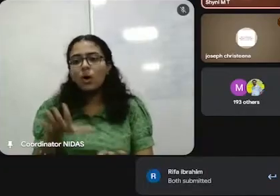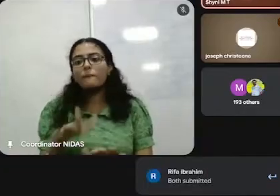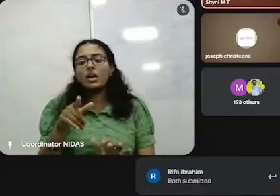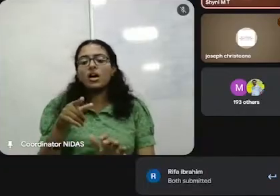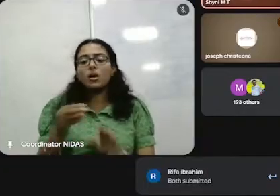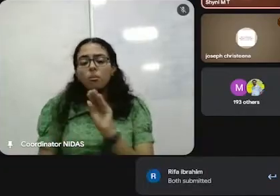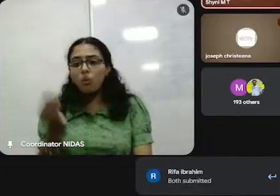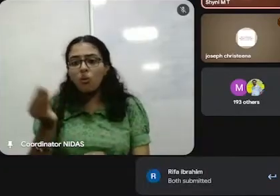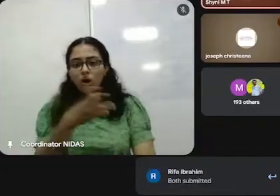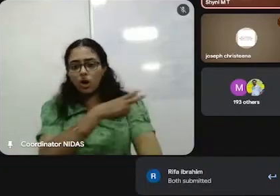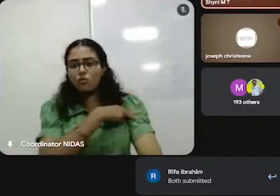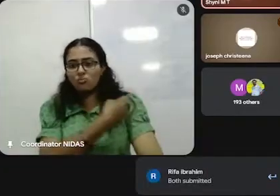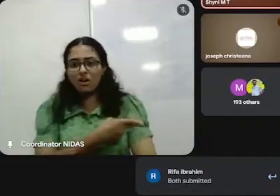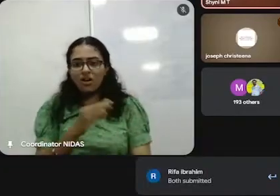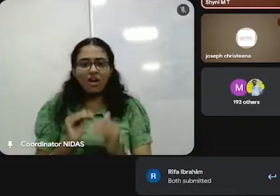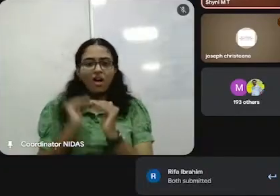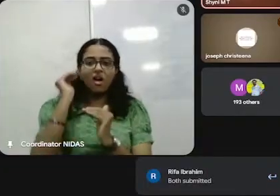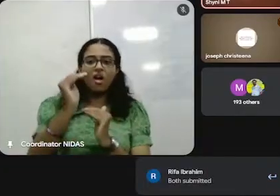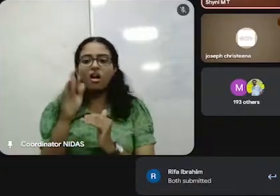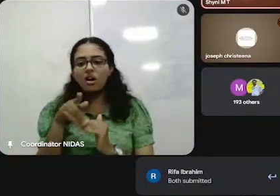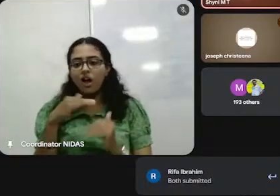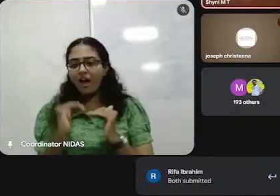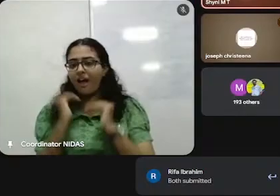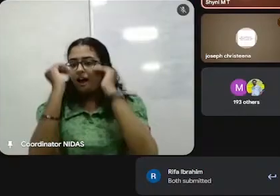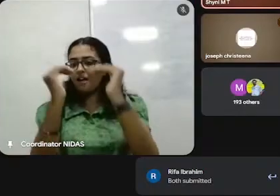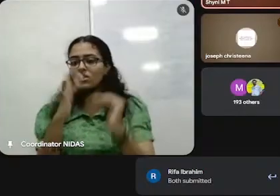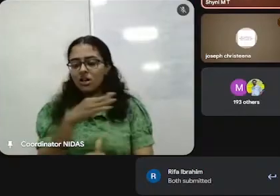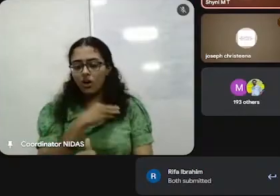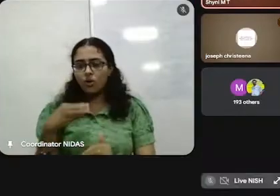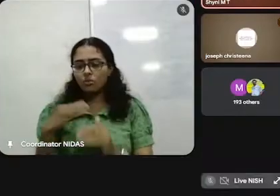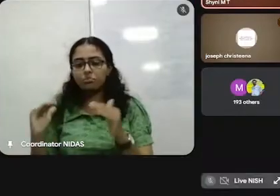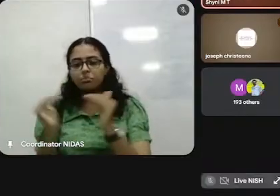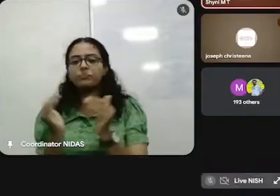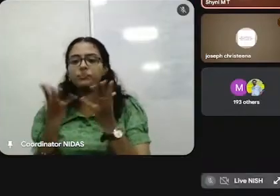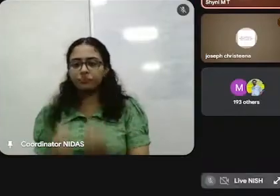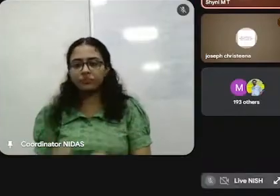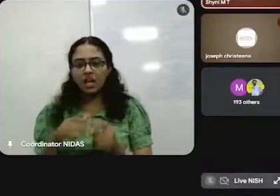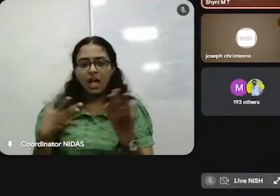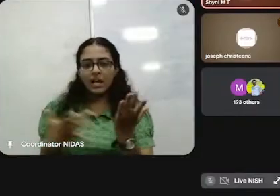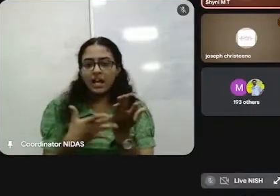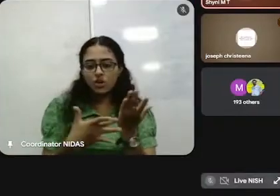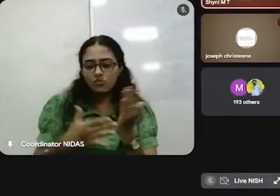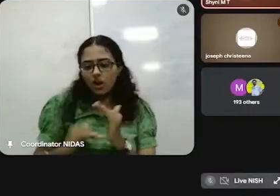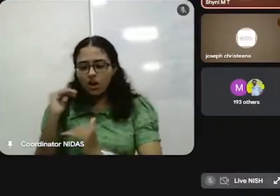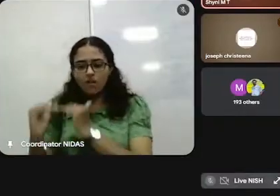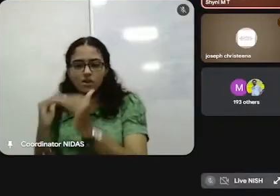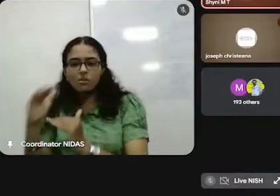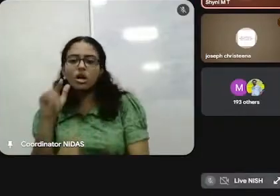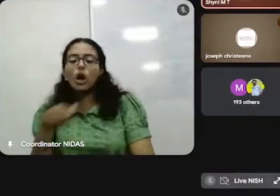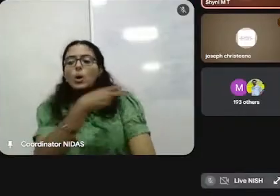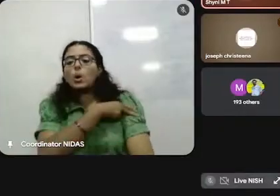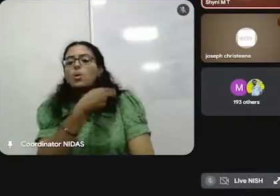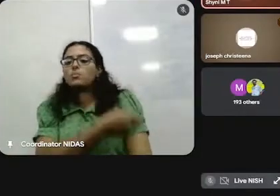ഫെസിലിറ്റീസ് ഉള്ള ഹോസ്പിറ്റലിലേക്ക് പോകുന്നത് തന്നെയാണ് നല്ലത്. കാരണം ഇപ്പോൾ ഒരുപാട് ടെക്നോളജിക്കലി കുറച്ച് ഇത്ര അഡ്വാൻസ്ഡ് ആയിട്ടുള്ള സമയത്ത് നമുക്ക് ഒരുപാട്